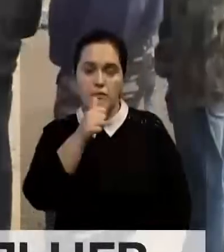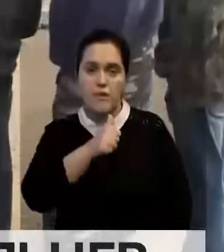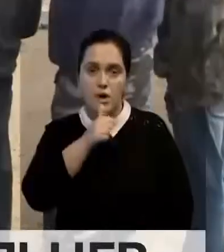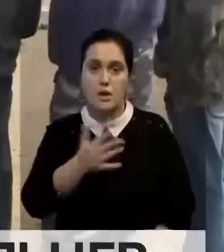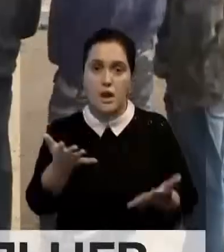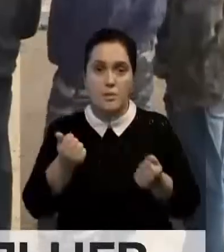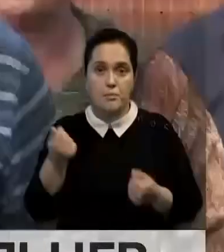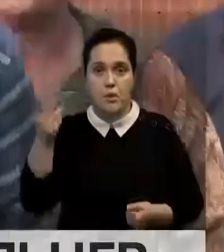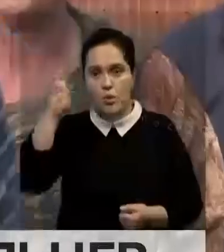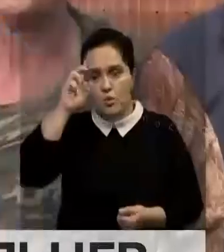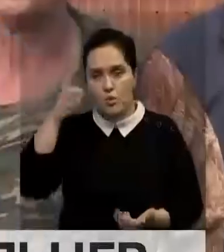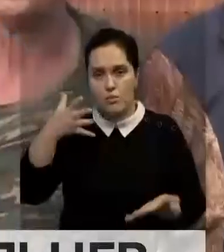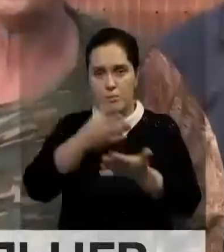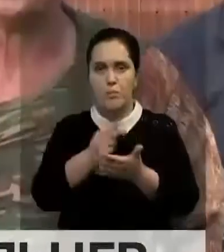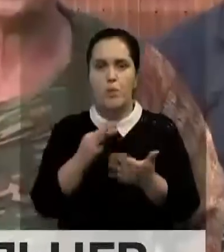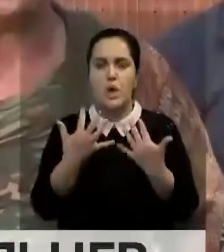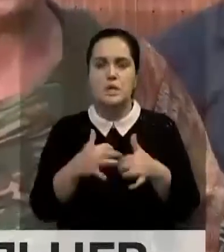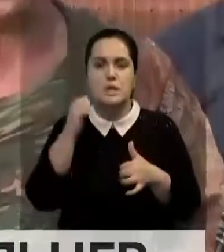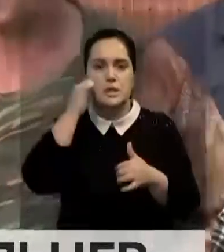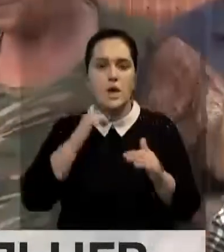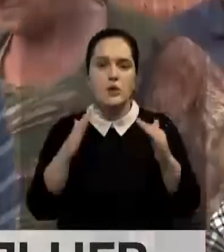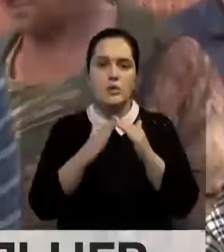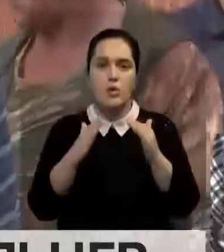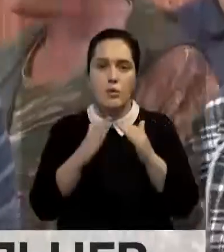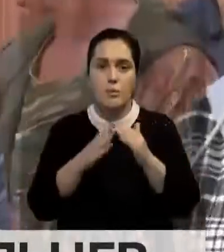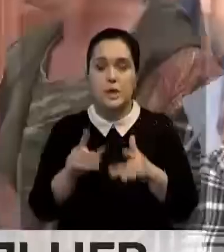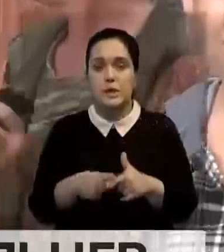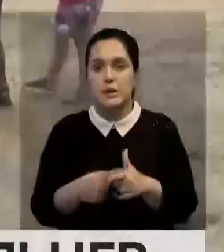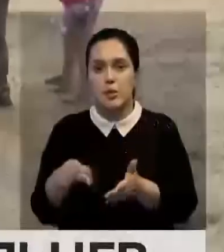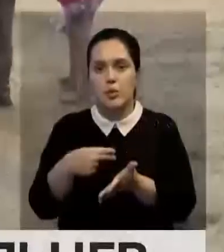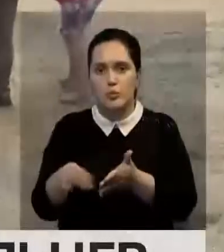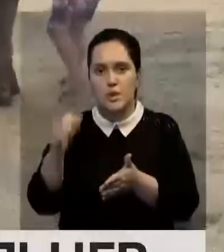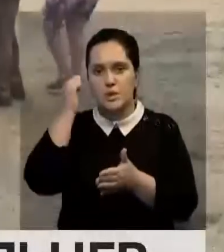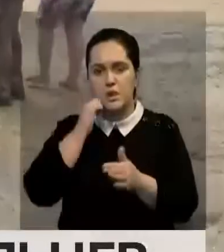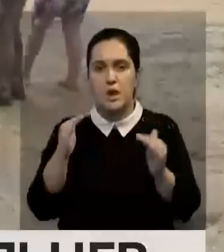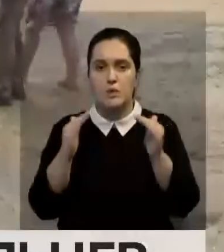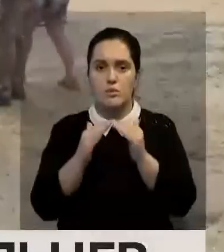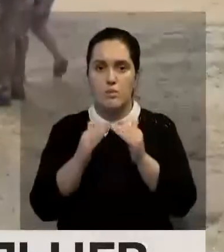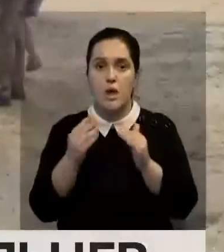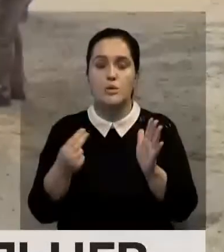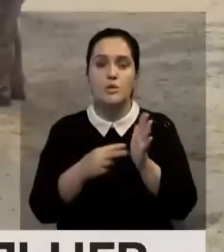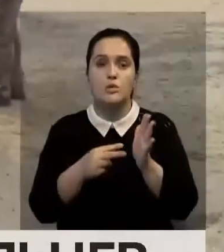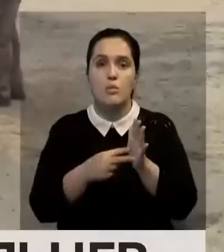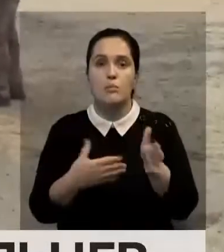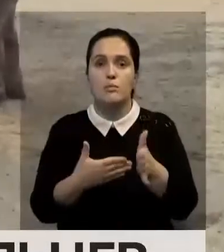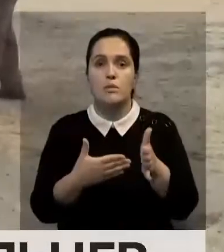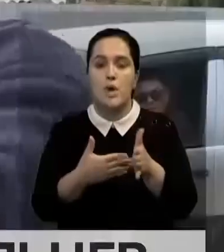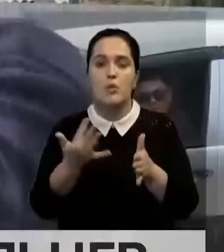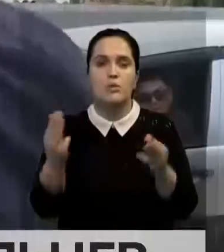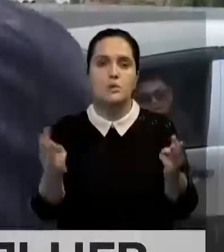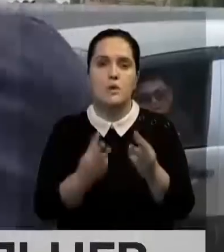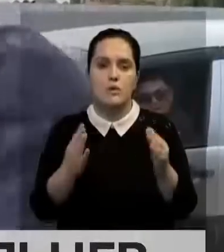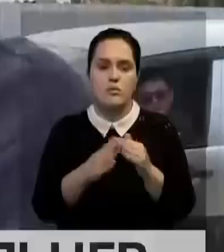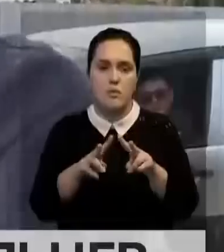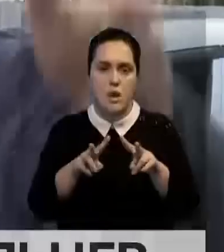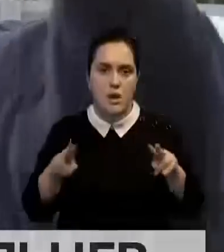Получить компенсацию по оценке старого жилья, которое сгорело, или купить старый дом, опять же, на сумму, в которую оценят сгоревшее